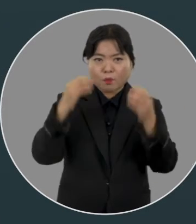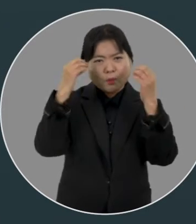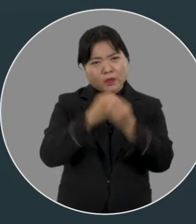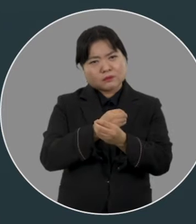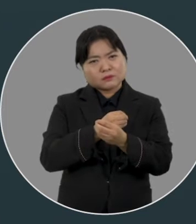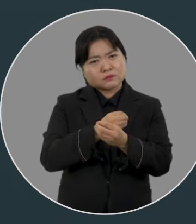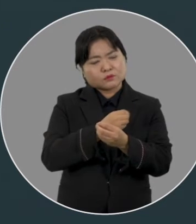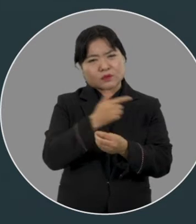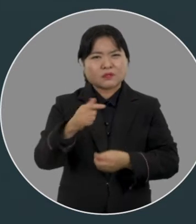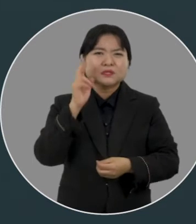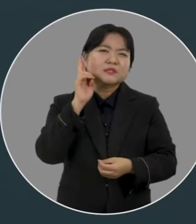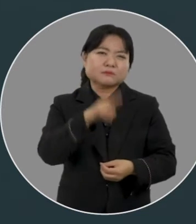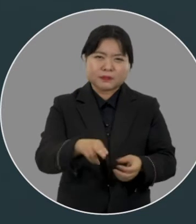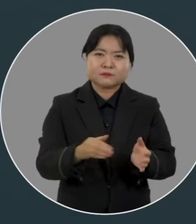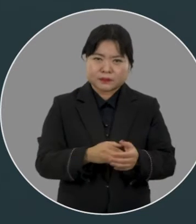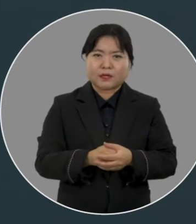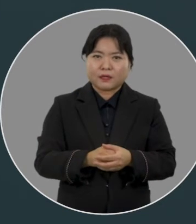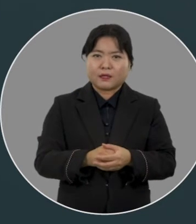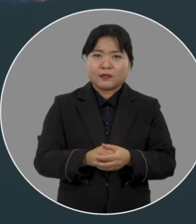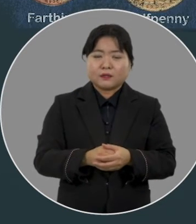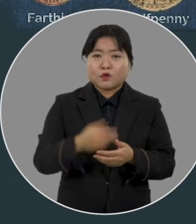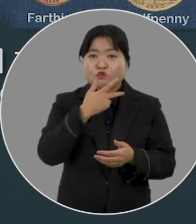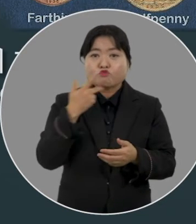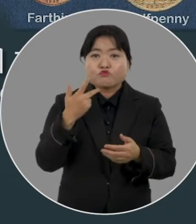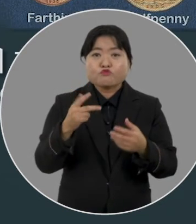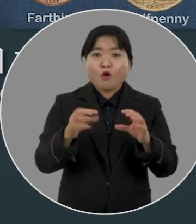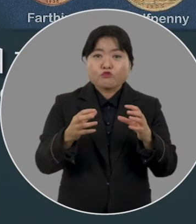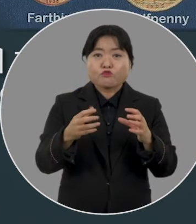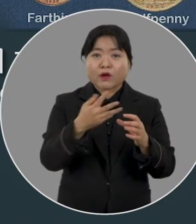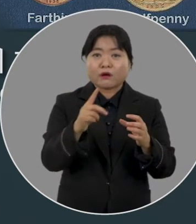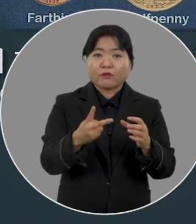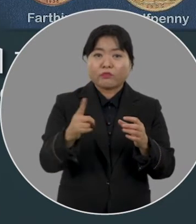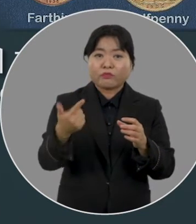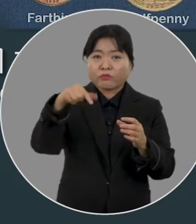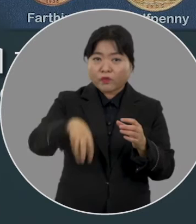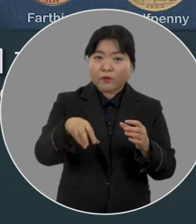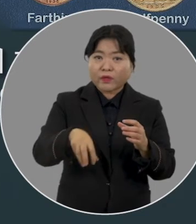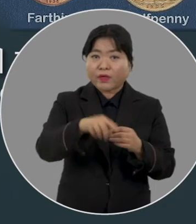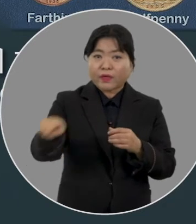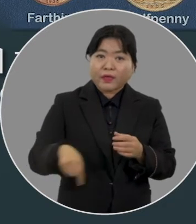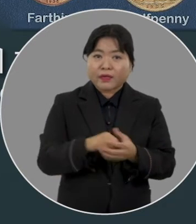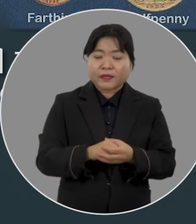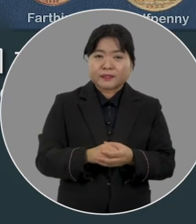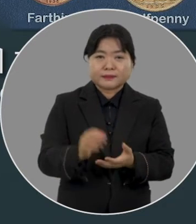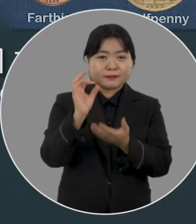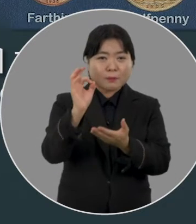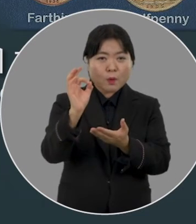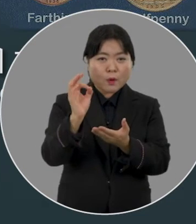오해는 굉장히 심했습니다. 한편에서는 영국의 런던에 자리 잡은 그런